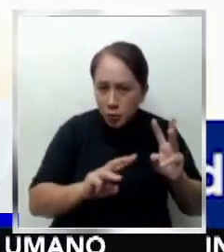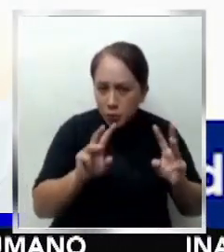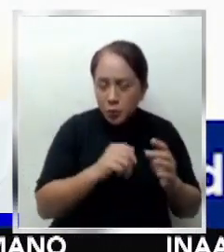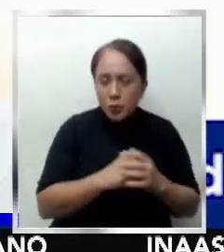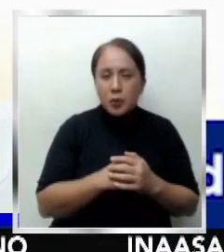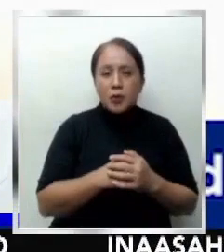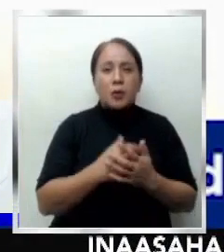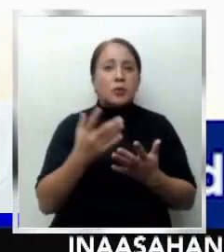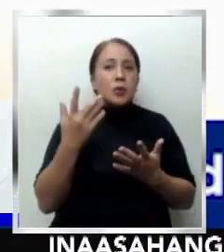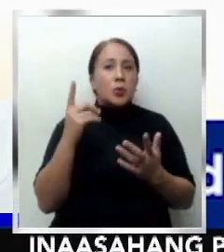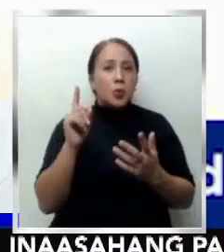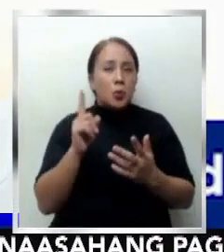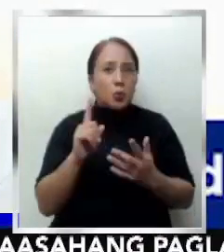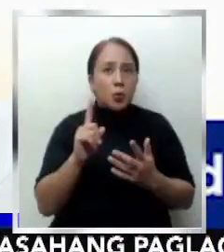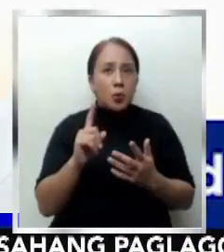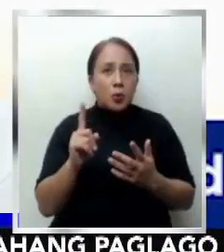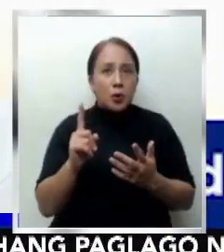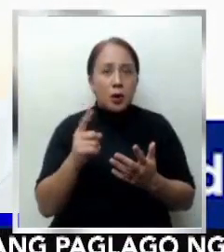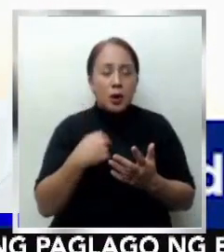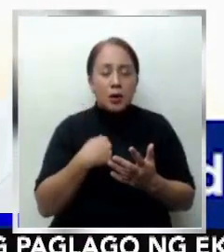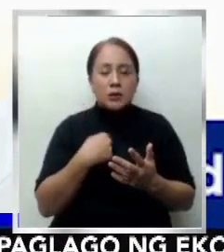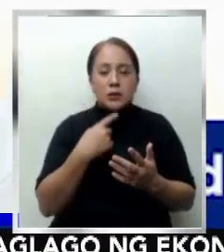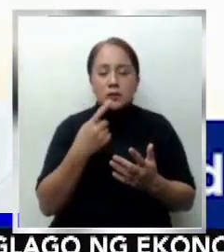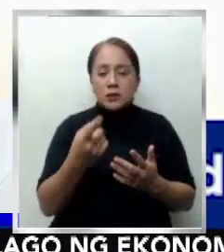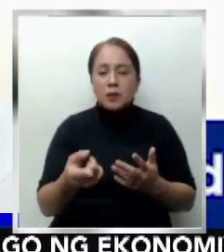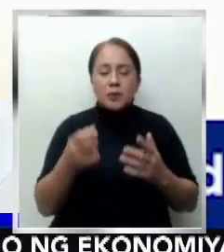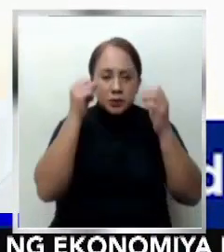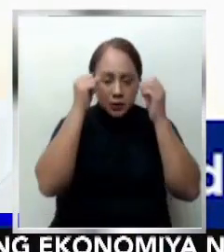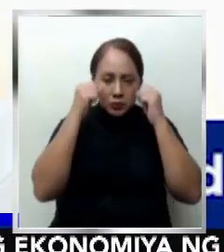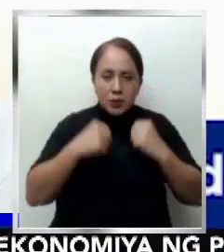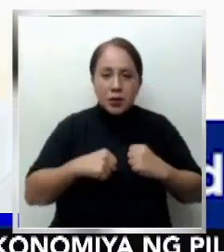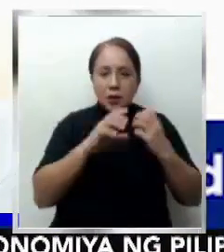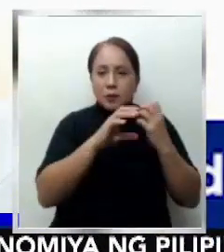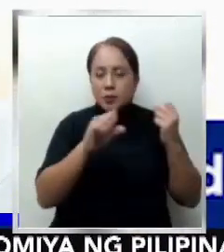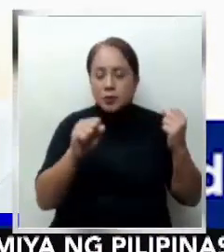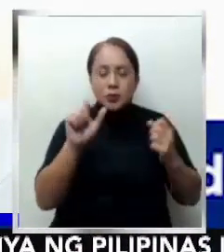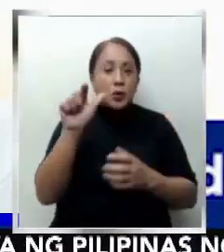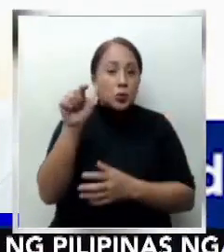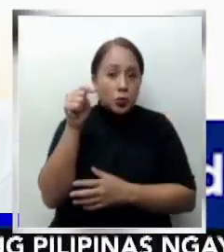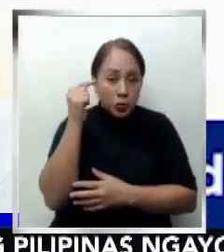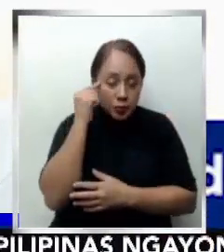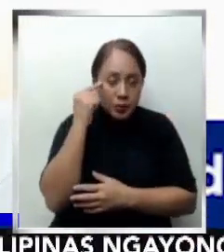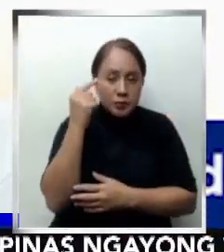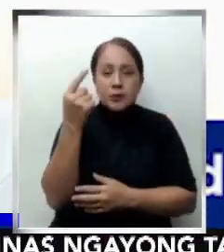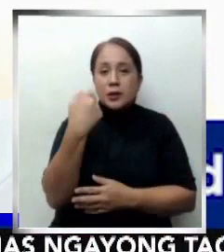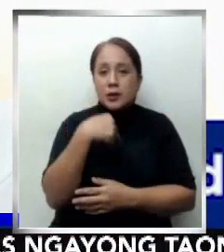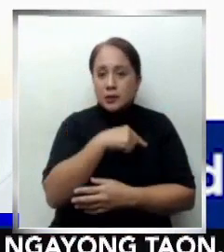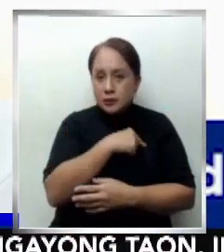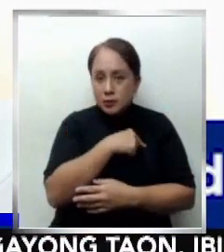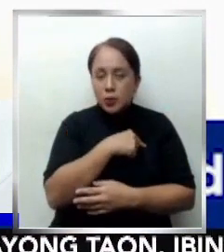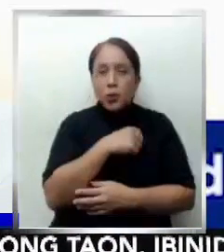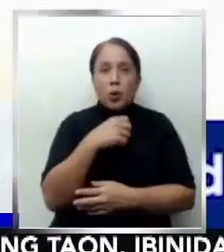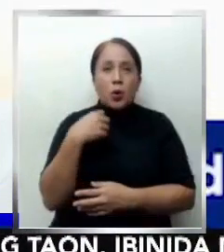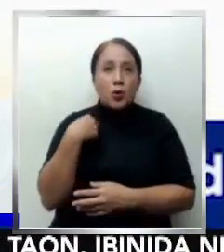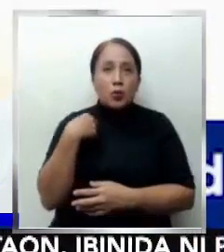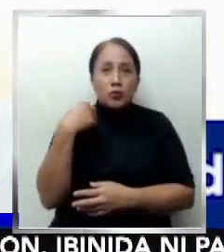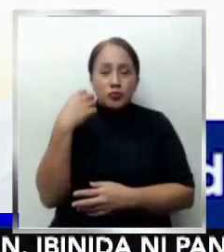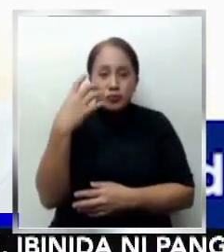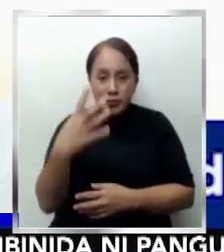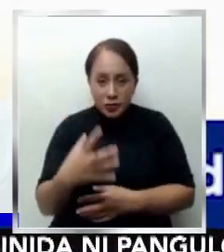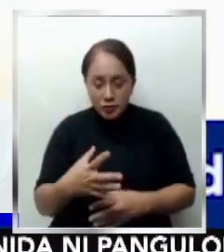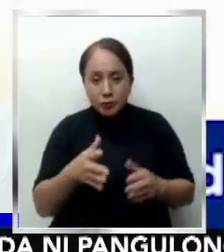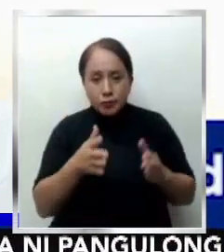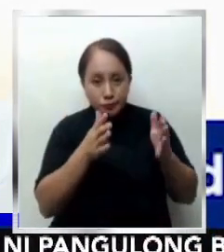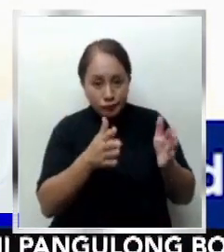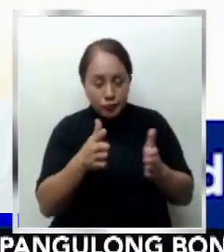lang yung sasabihin ng Saudi Embassy, Saudi Government sa amin, official channels, yun ang gagamitin